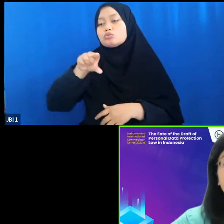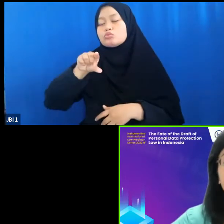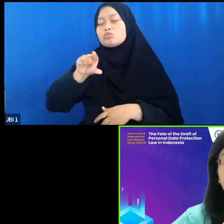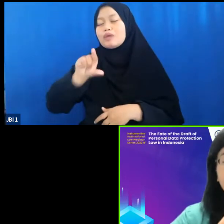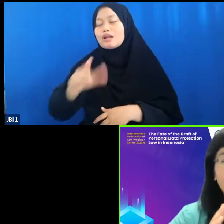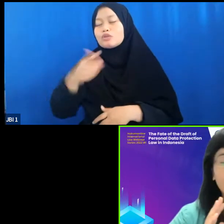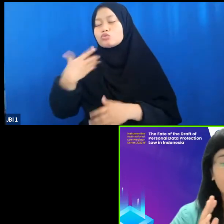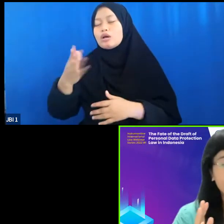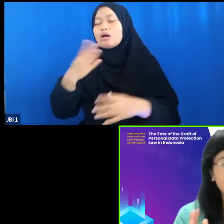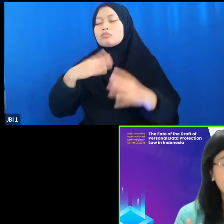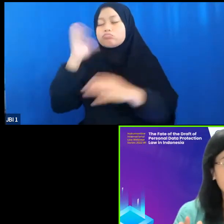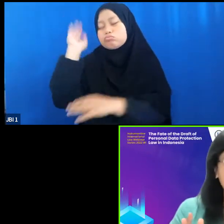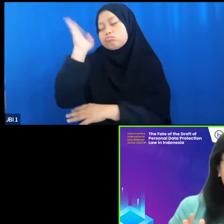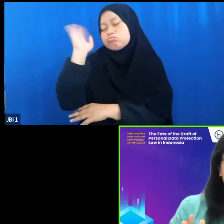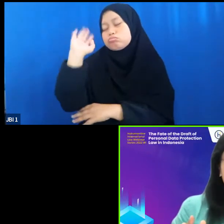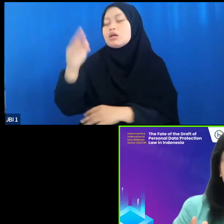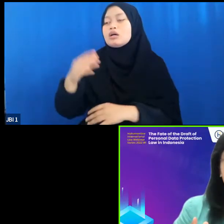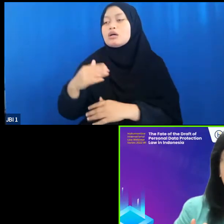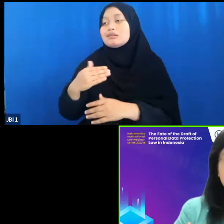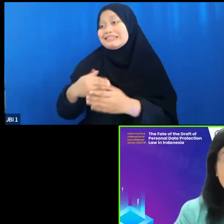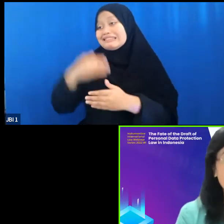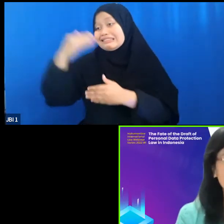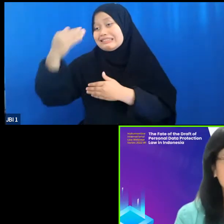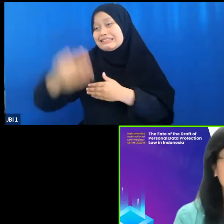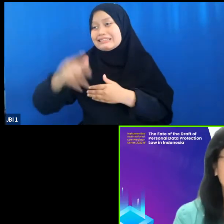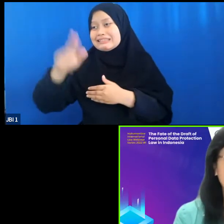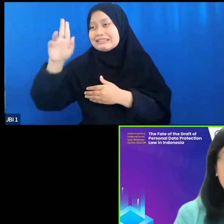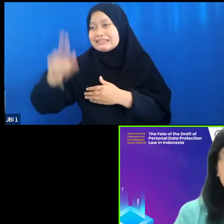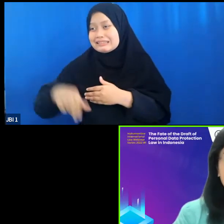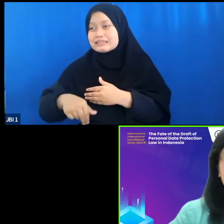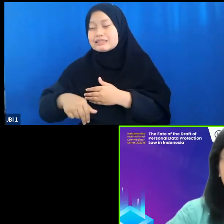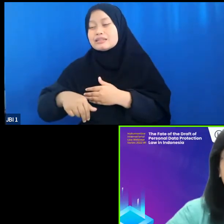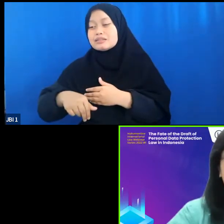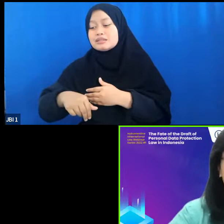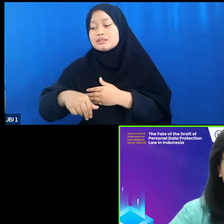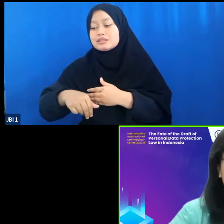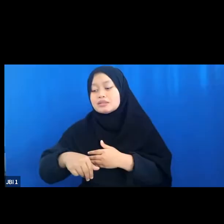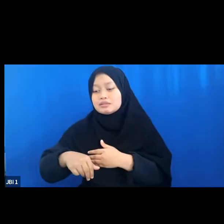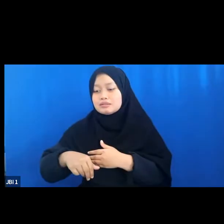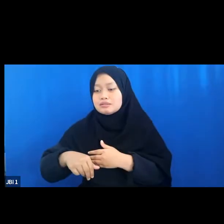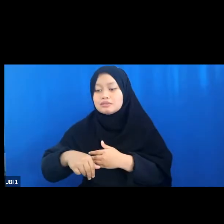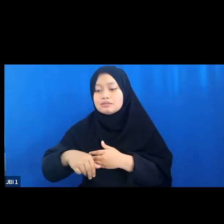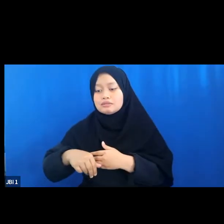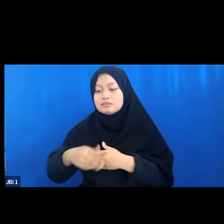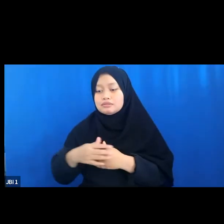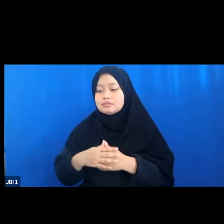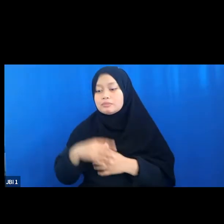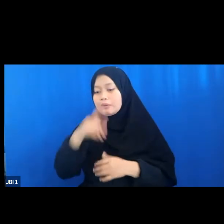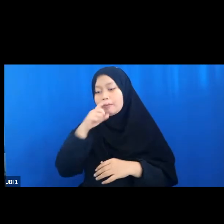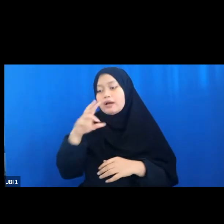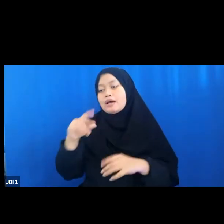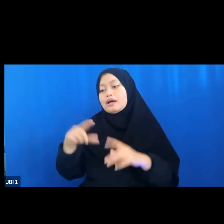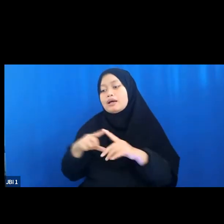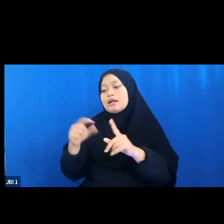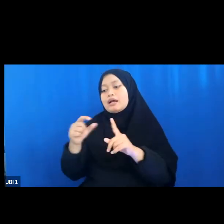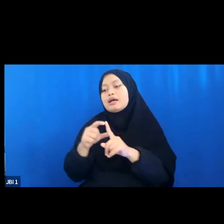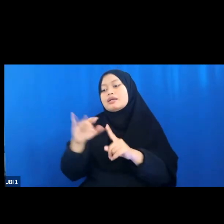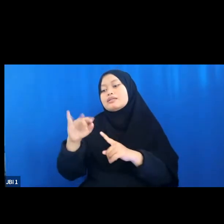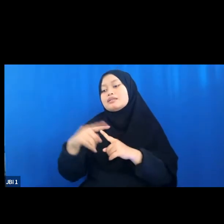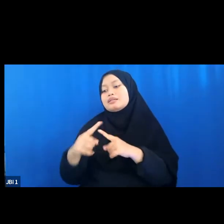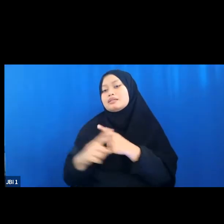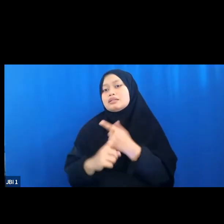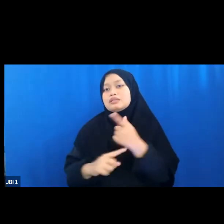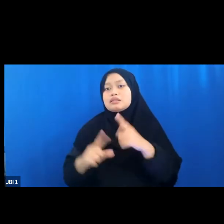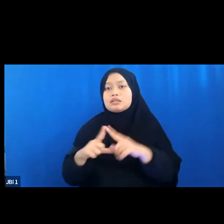kan Om bergerak ke sesi berikutnya yakni dari Raditya Kosasih